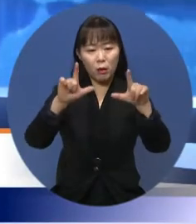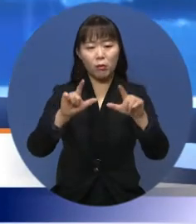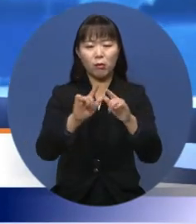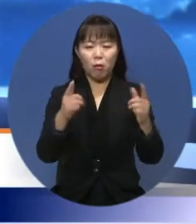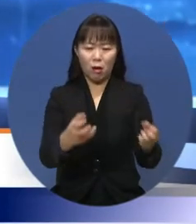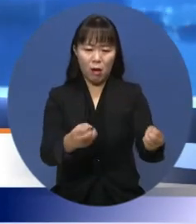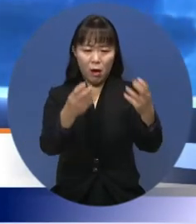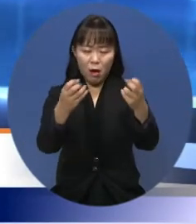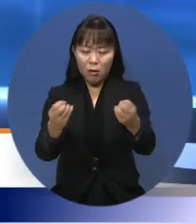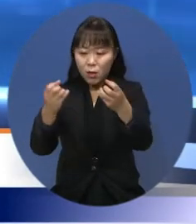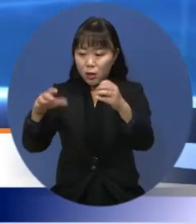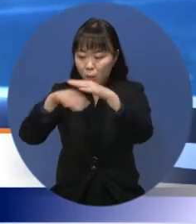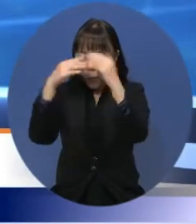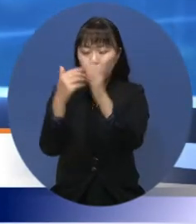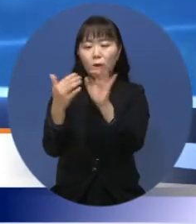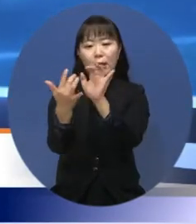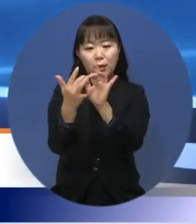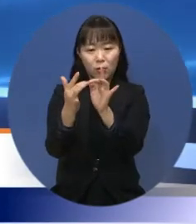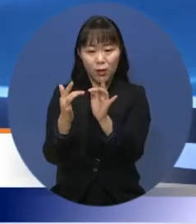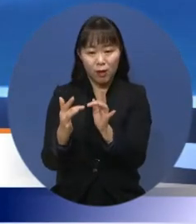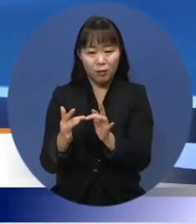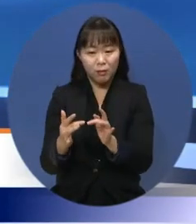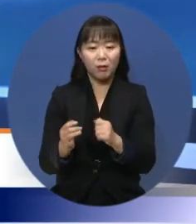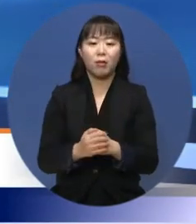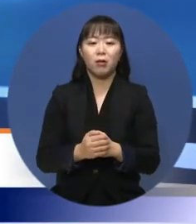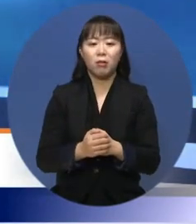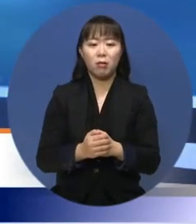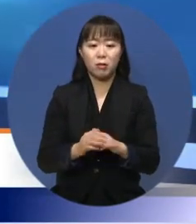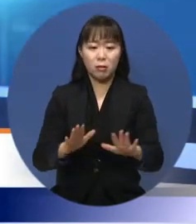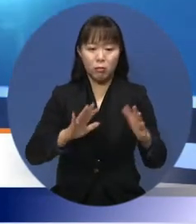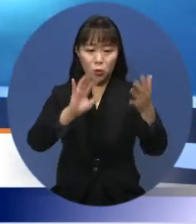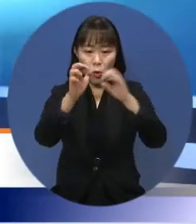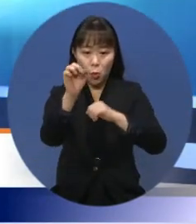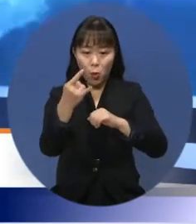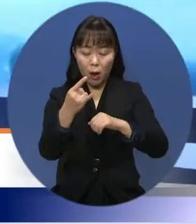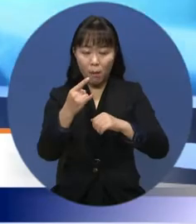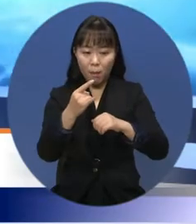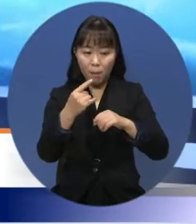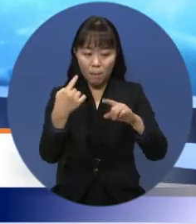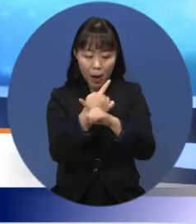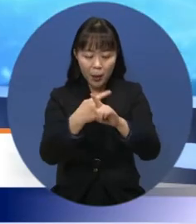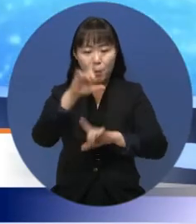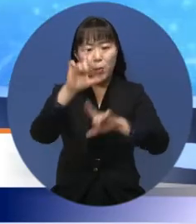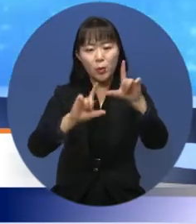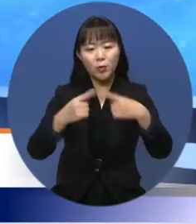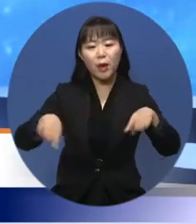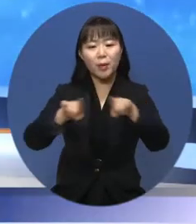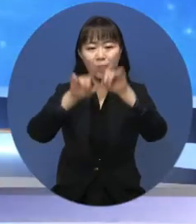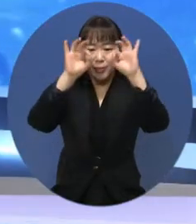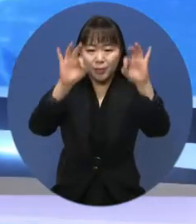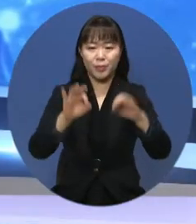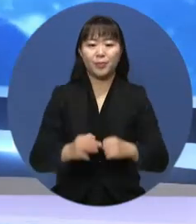행사들이 모두 비대면 으로 열리고 있는데요 달라진 토론회의 모습을 화면으로 만나보겠습니다